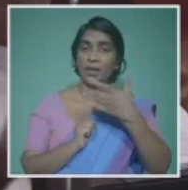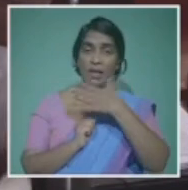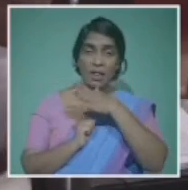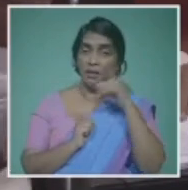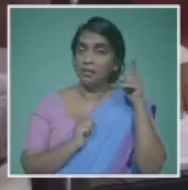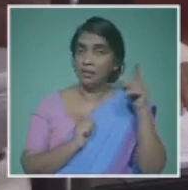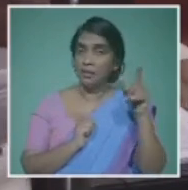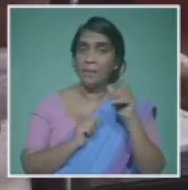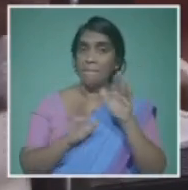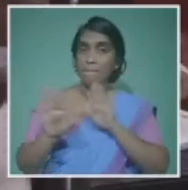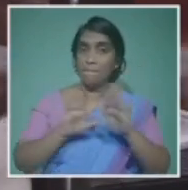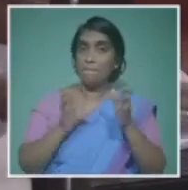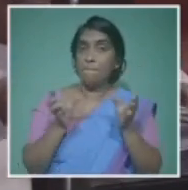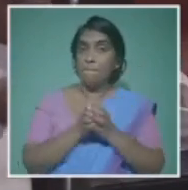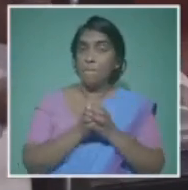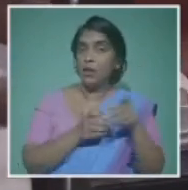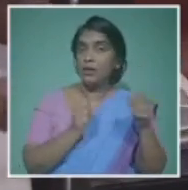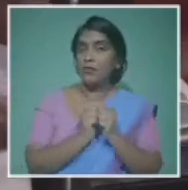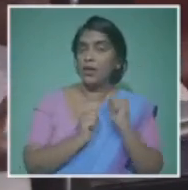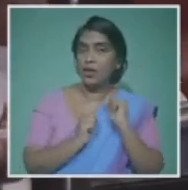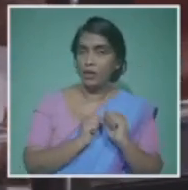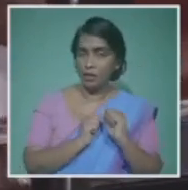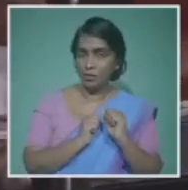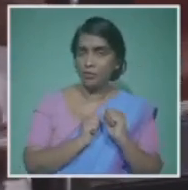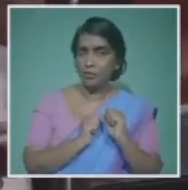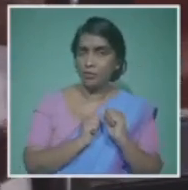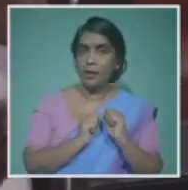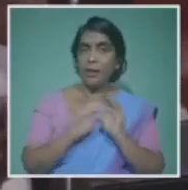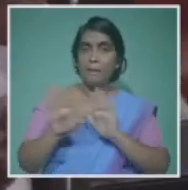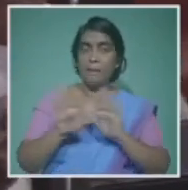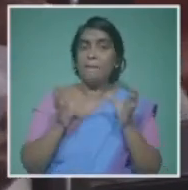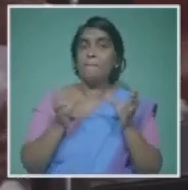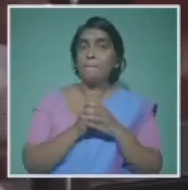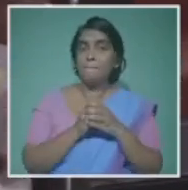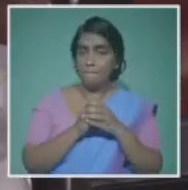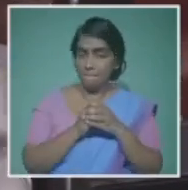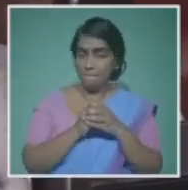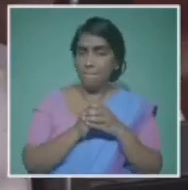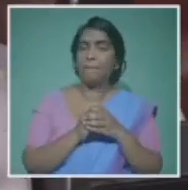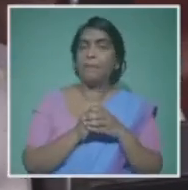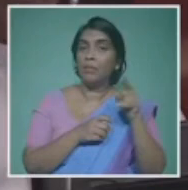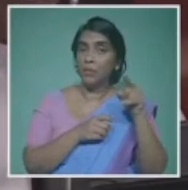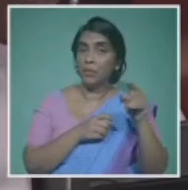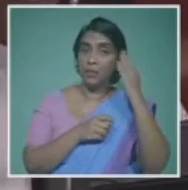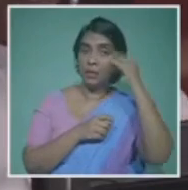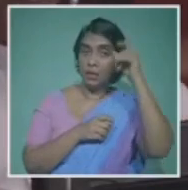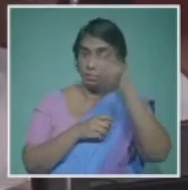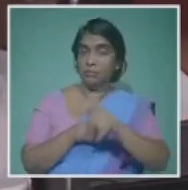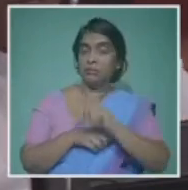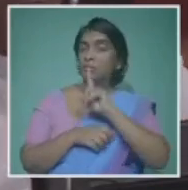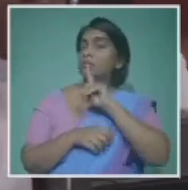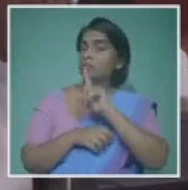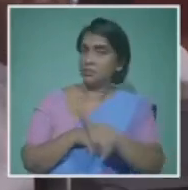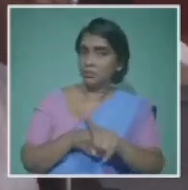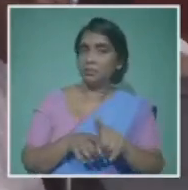බ්‍රිතාන්‍යයේ පාලක පක්ෂය කරුවේ? පාලක පක්ෂය එතුමියගේ ගැහුවා